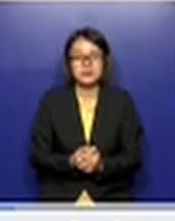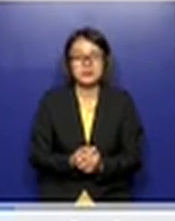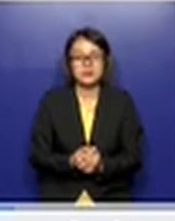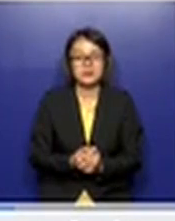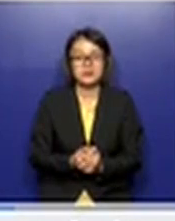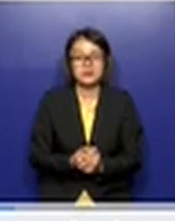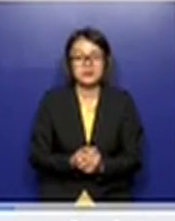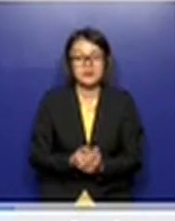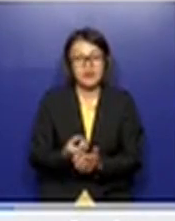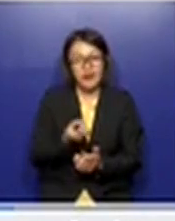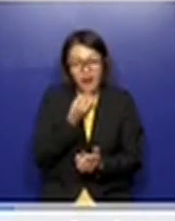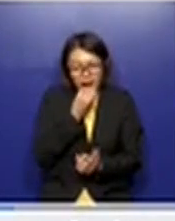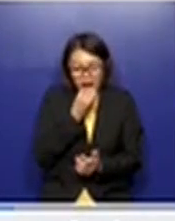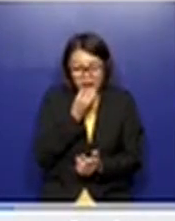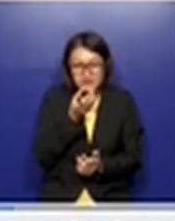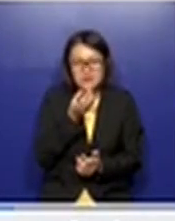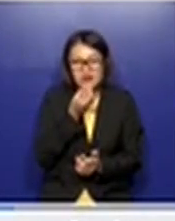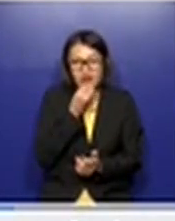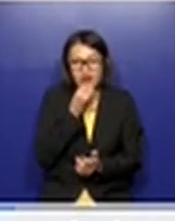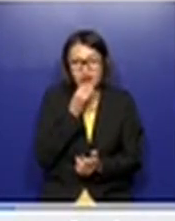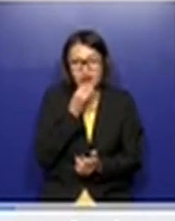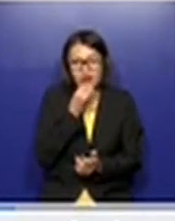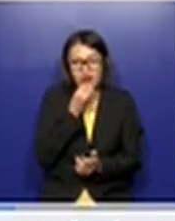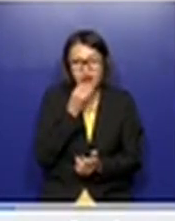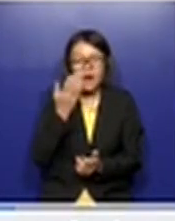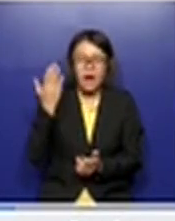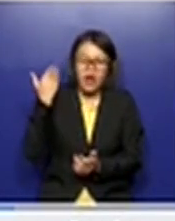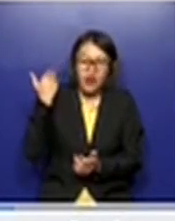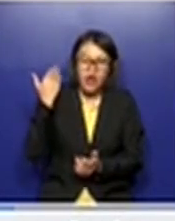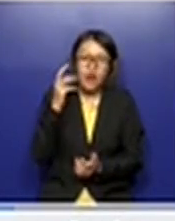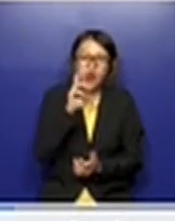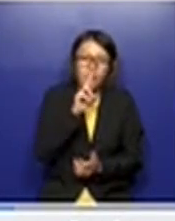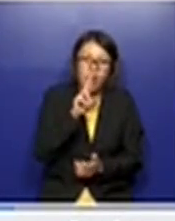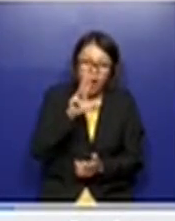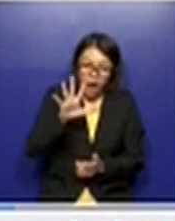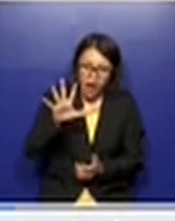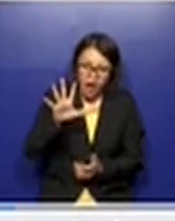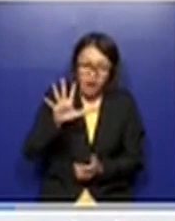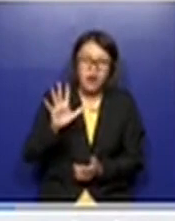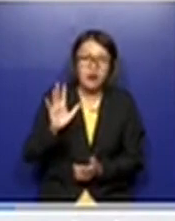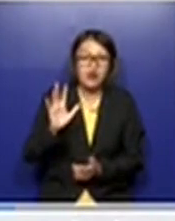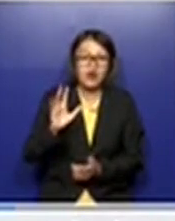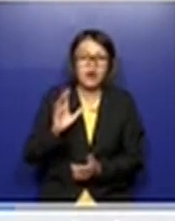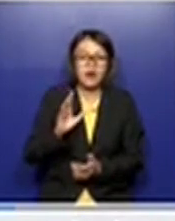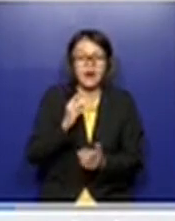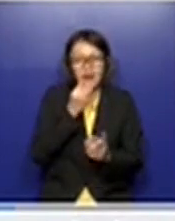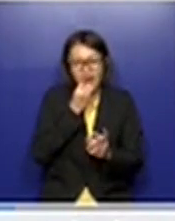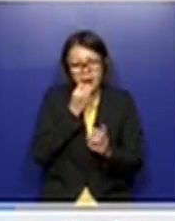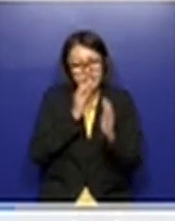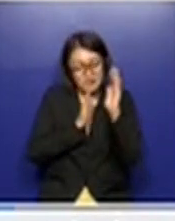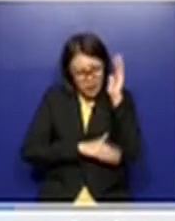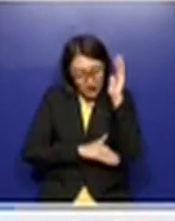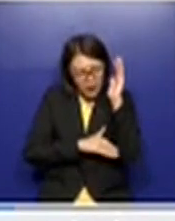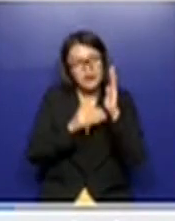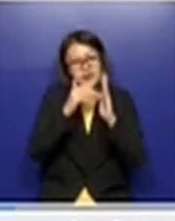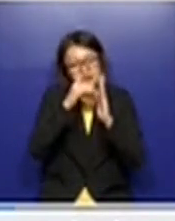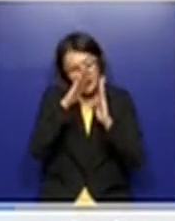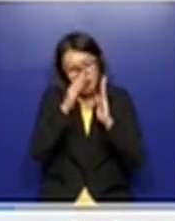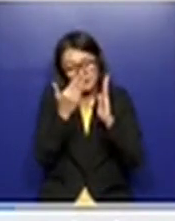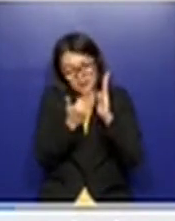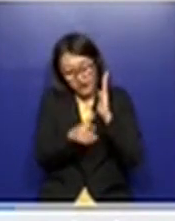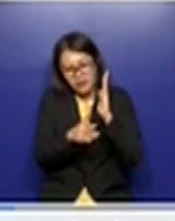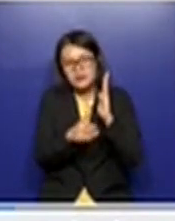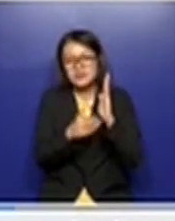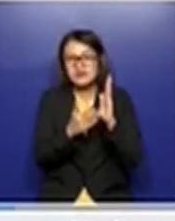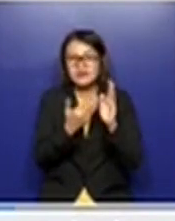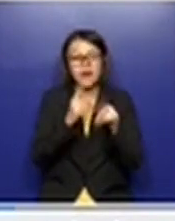อาหารในสมัยรุ่นเกล้ารัชกาลที่5ขอให้ท่านได้ทำรายการอาหารภาคใต้ภาคเหนือภาคอีสานเพ